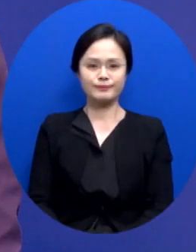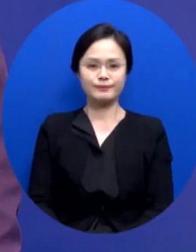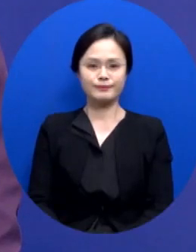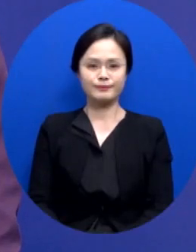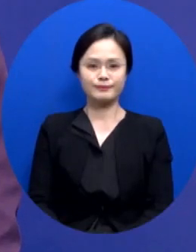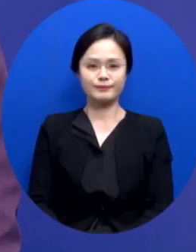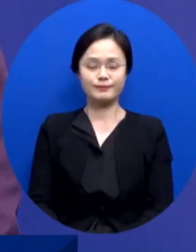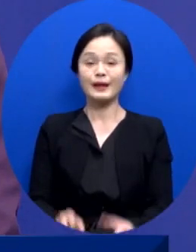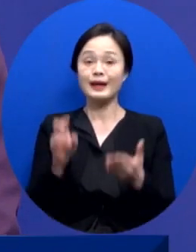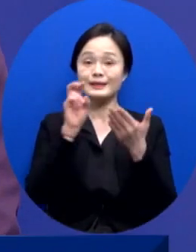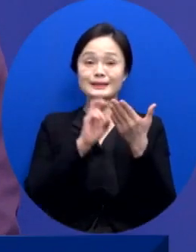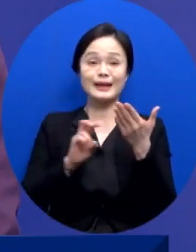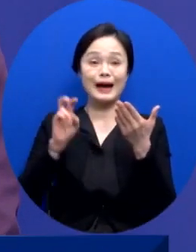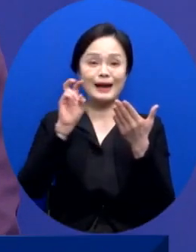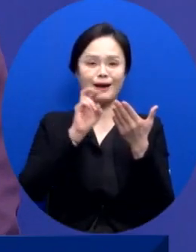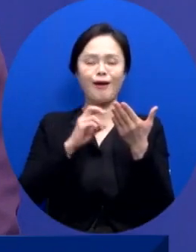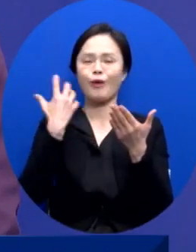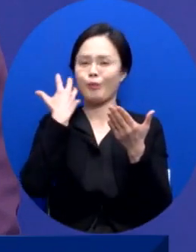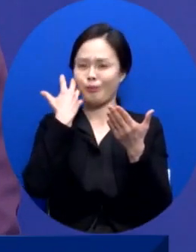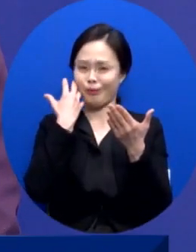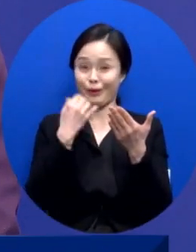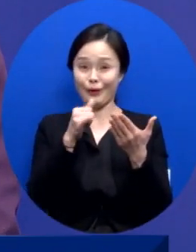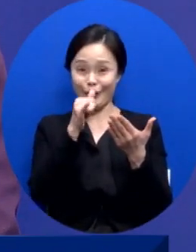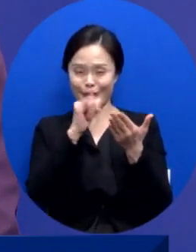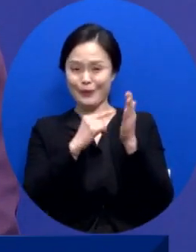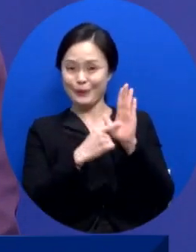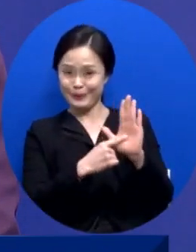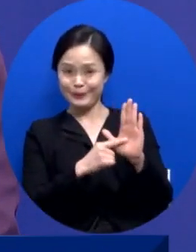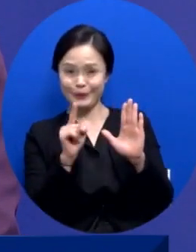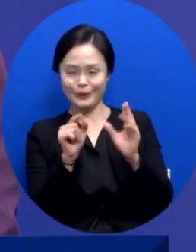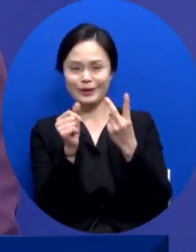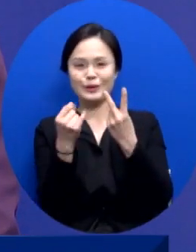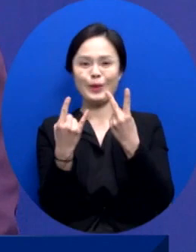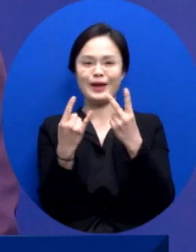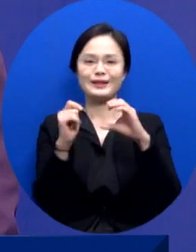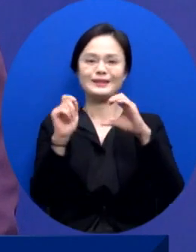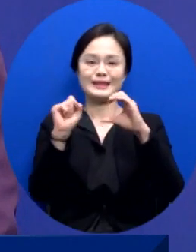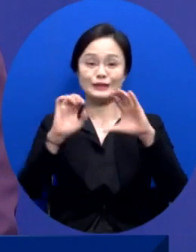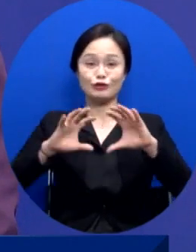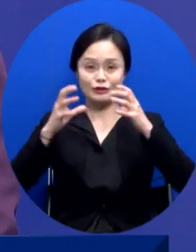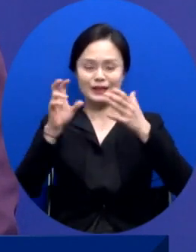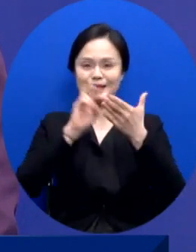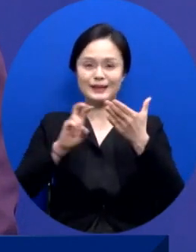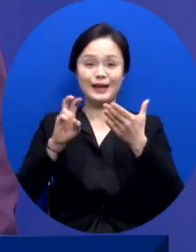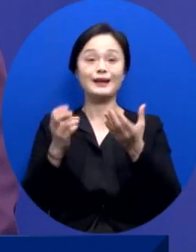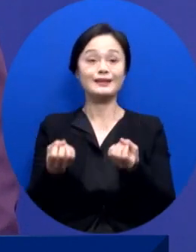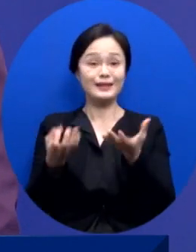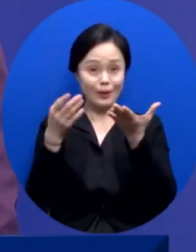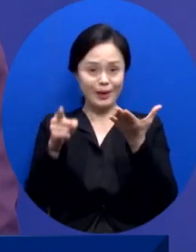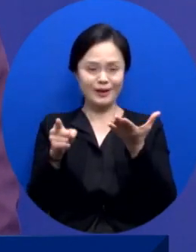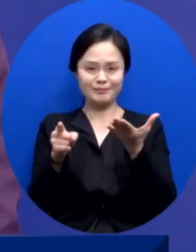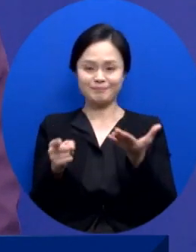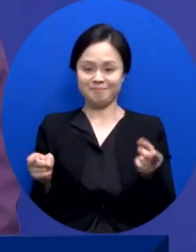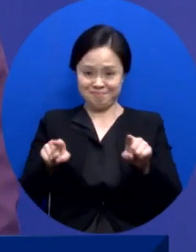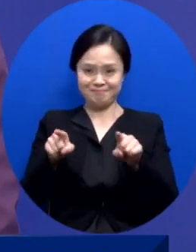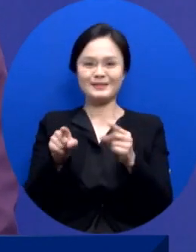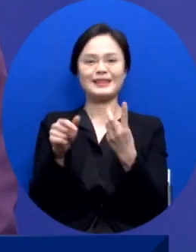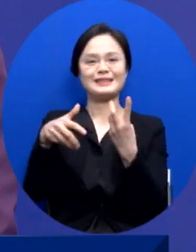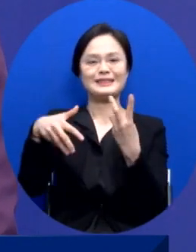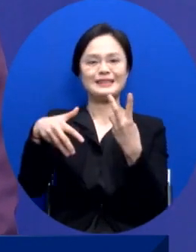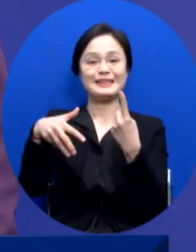찬양이 가진 아름다움과 매력을 전하는 2회 찬송가 경연대회가 본선 1차를 마쳤습니다.